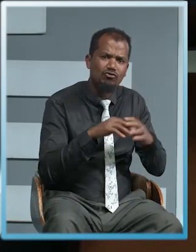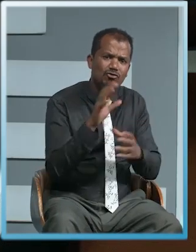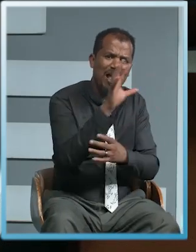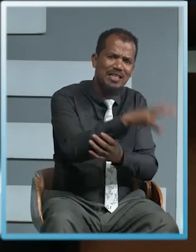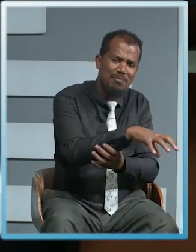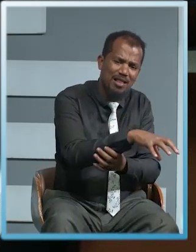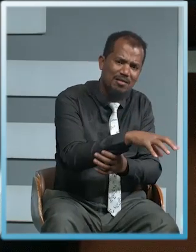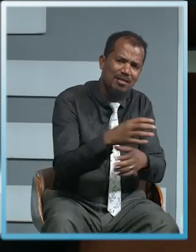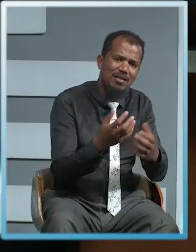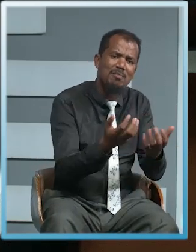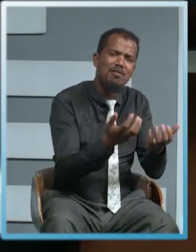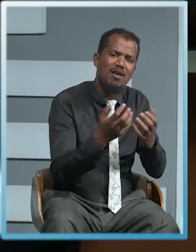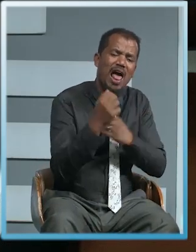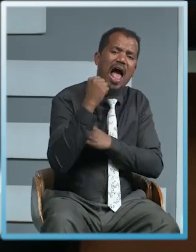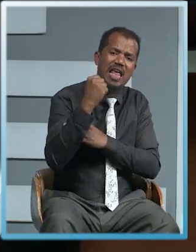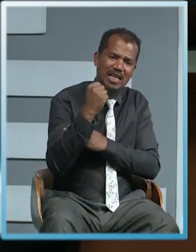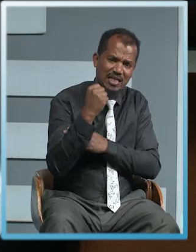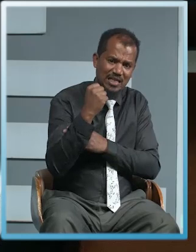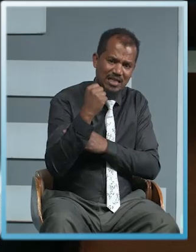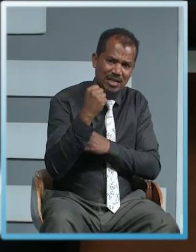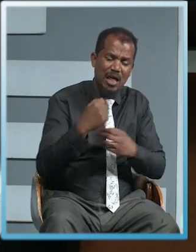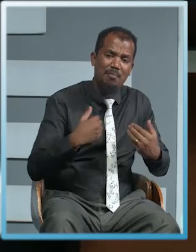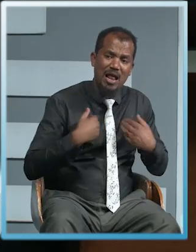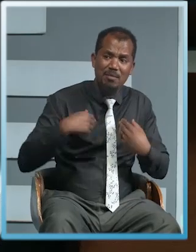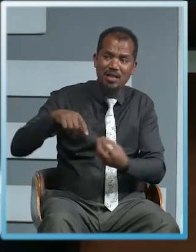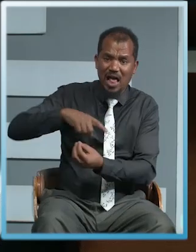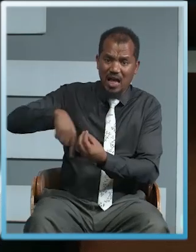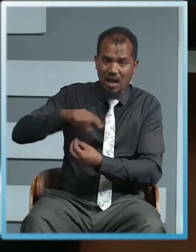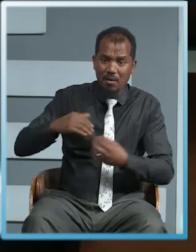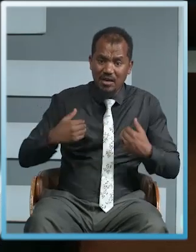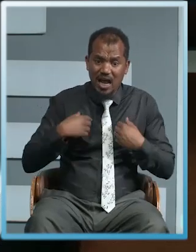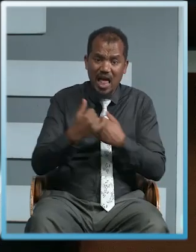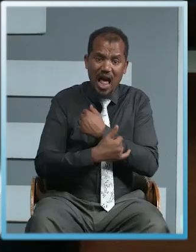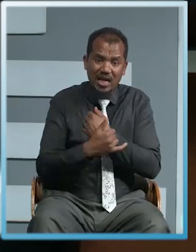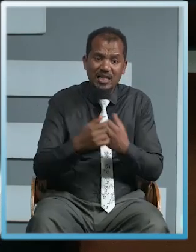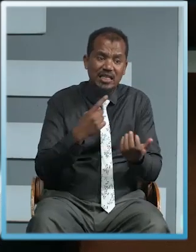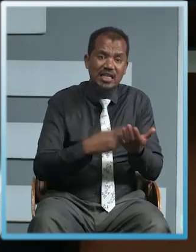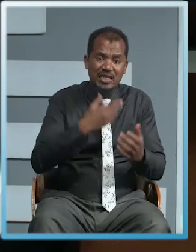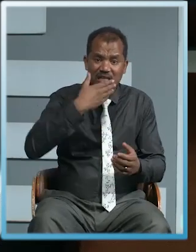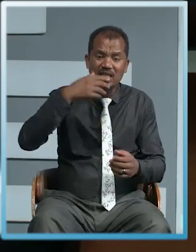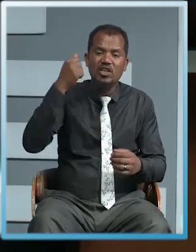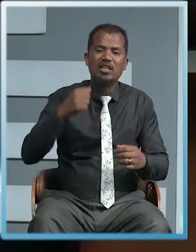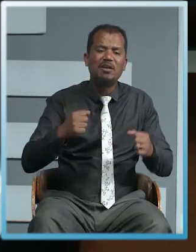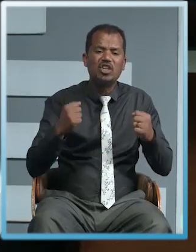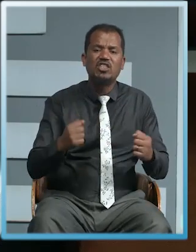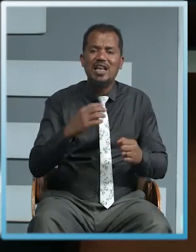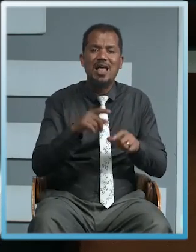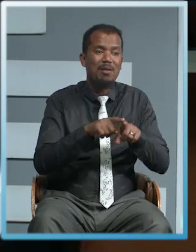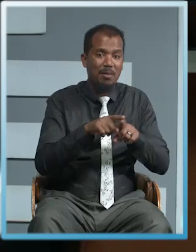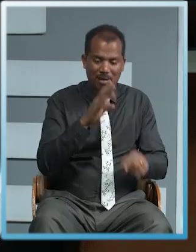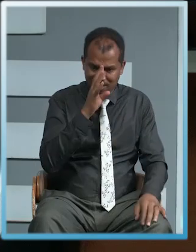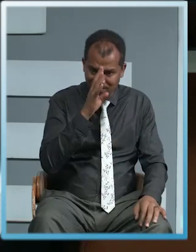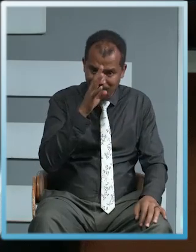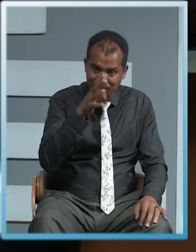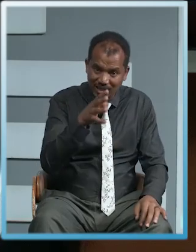ماسجبات يميفلق حيل باللبت اكوابي اندالا غير كزي يتشاله متشاچلنا مغبابات